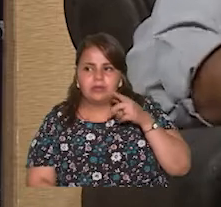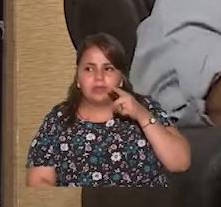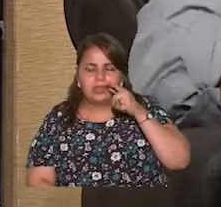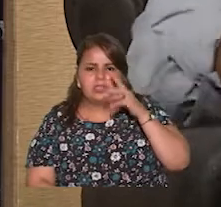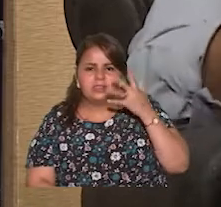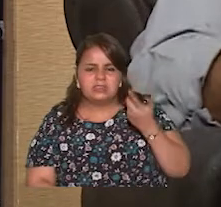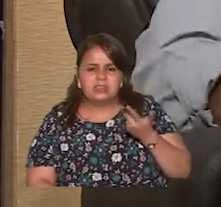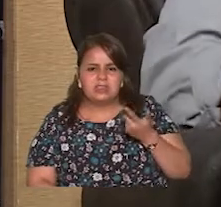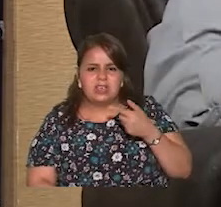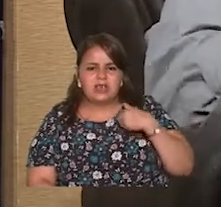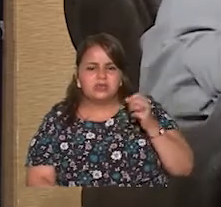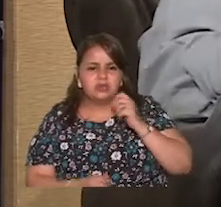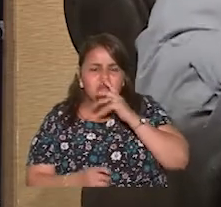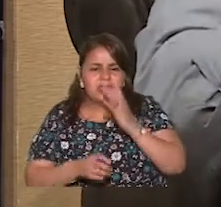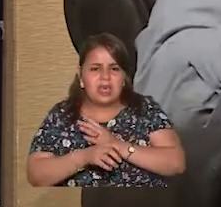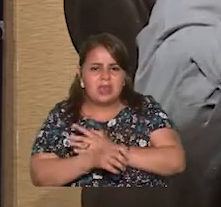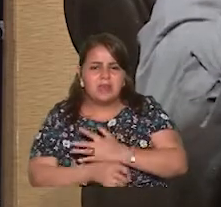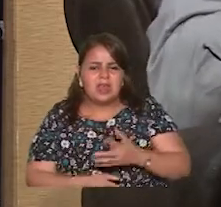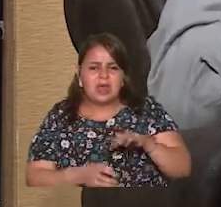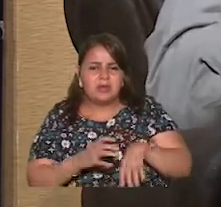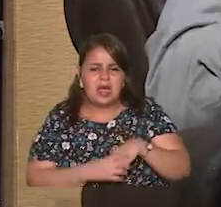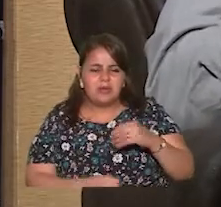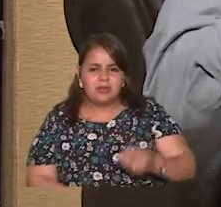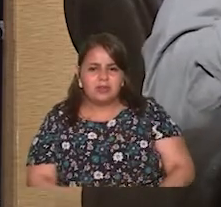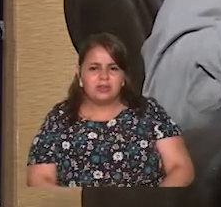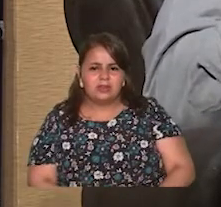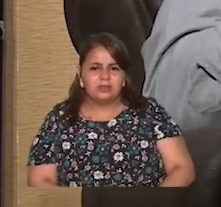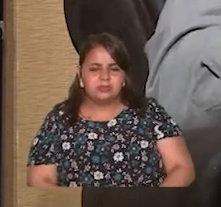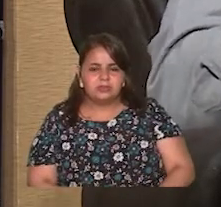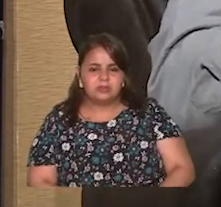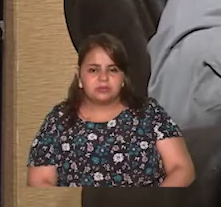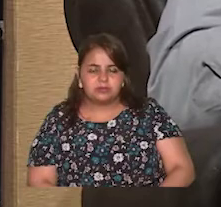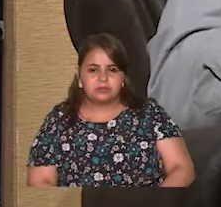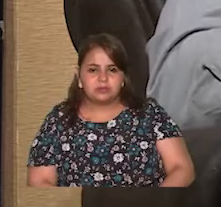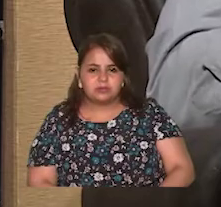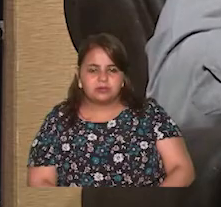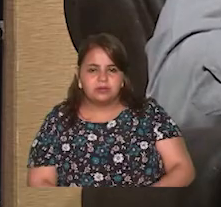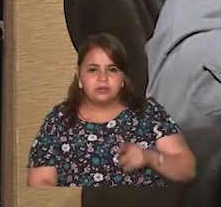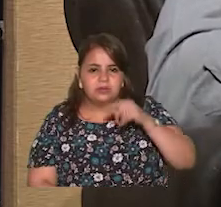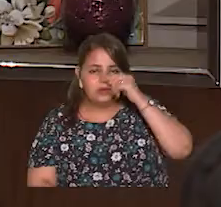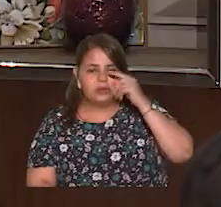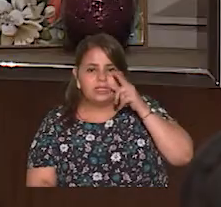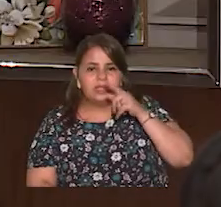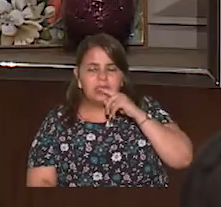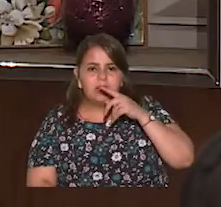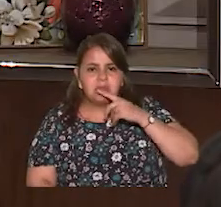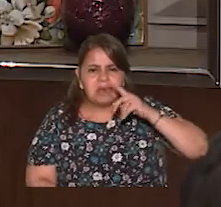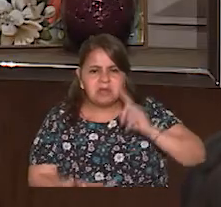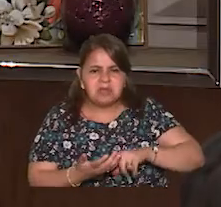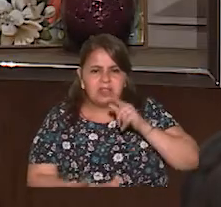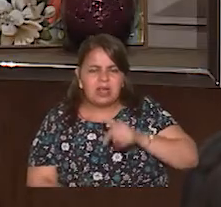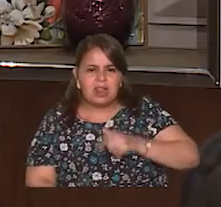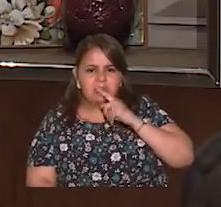مش داريان وانا من الصبح وشقيانه وكل ما نيجي نوجه بعض انا لو قلت بس عندك حق بس انا